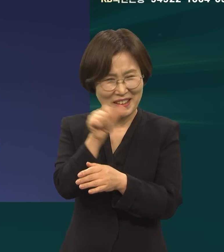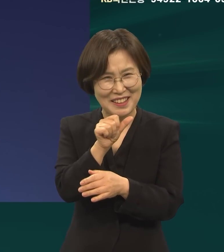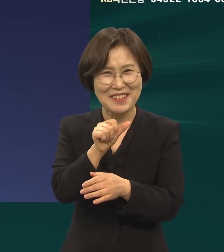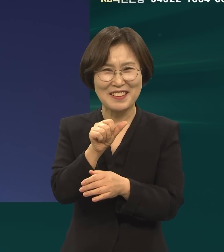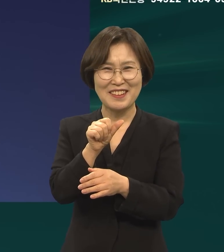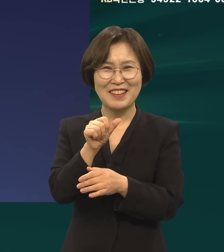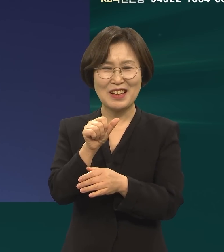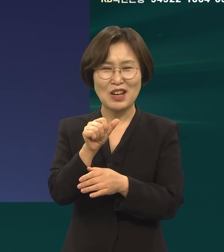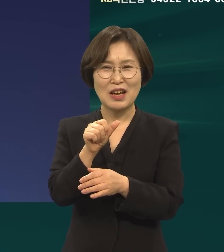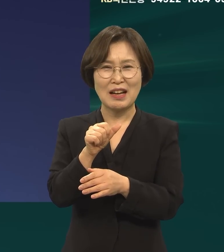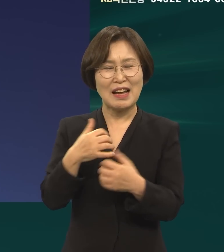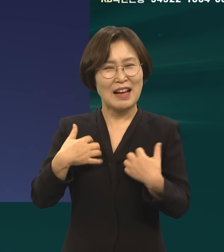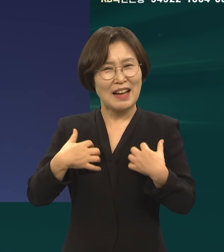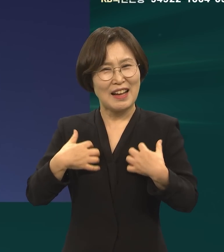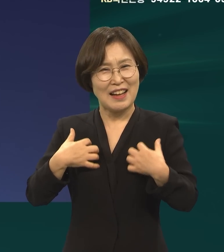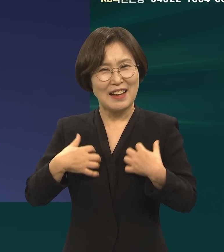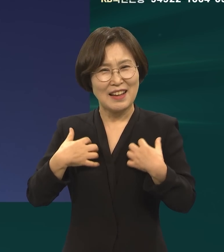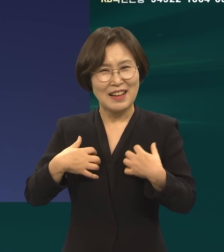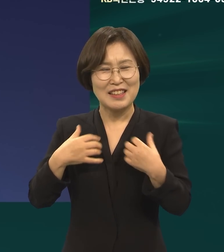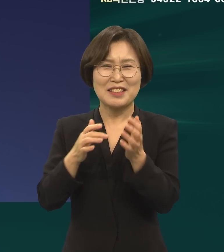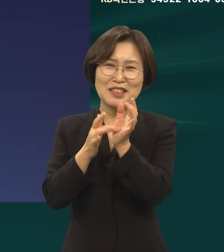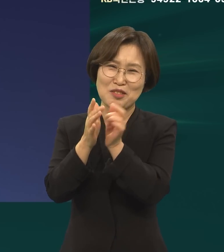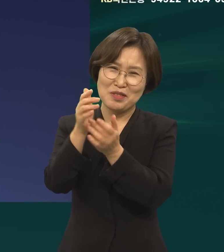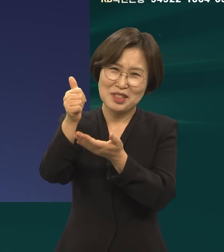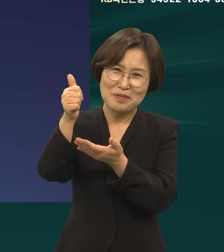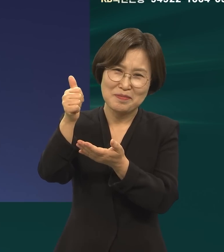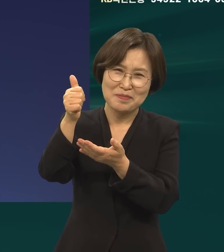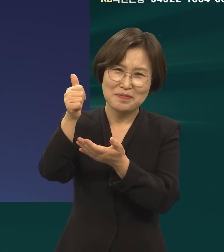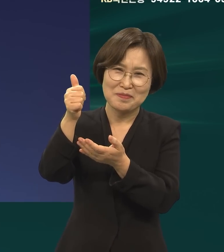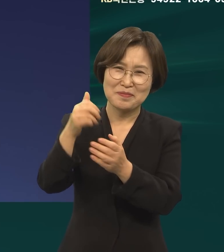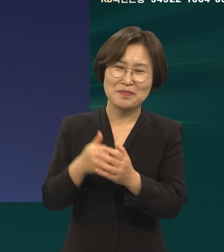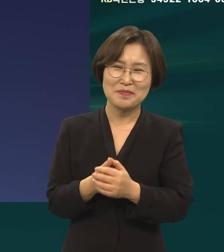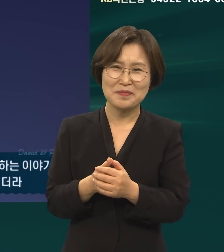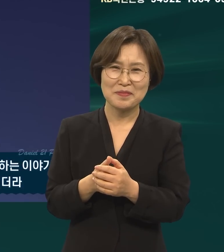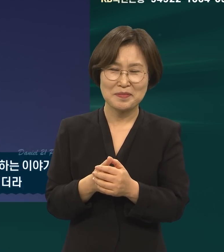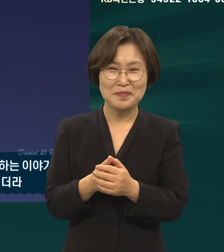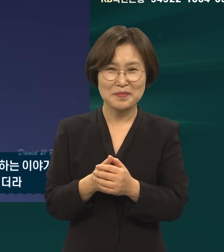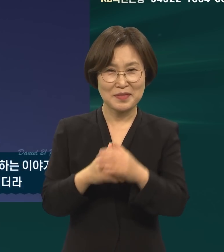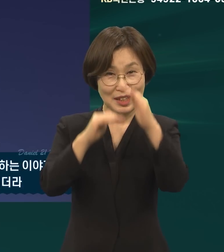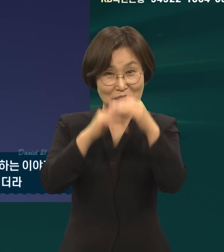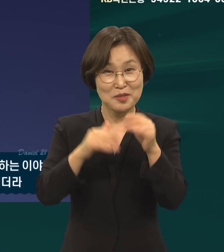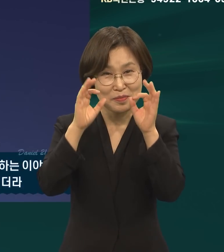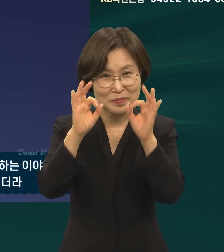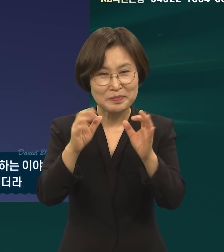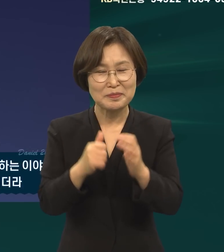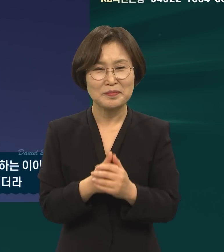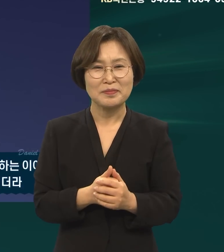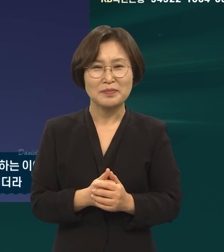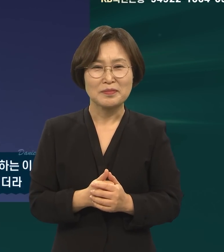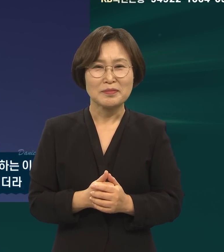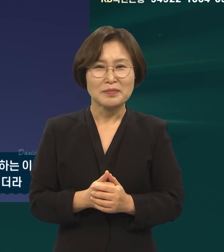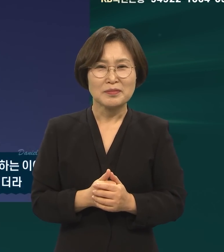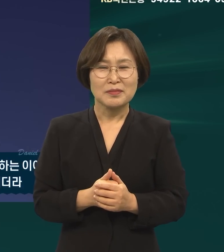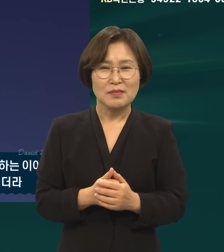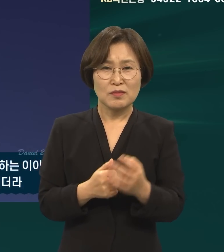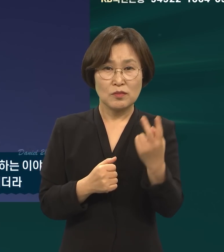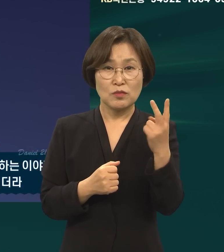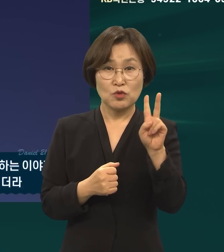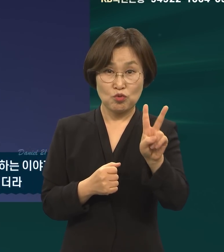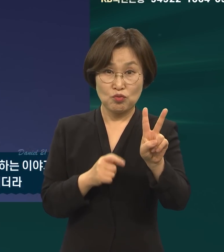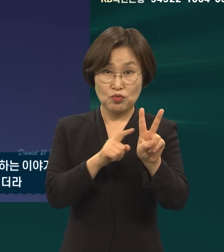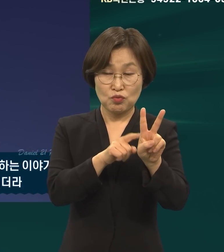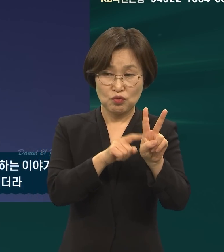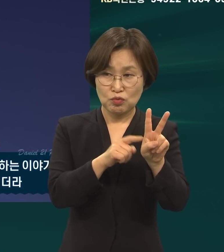너무너무 유머 감각이 탁월하신 분이에요. 어떤 내용이 이어지는지 17절을 보겠습니다. 왜냐하면 이 사람들은 예수님과 전혀